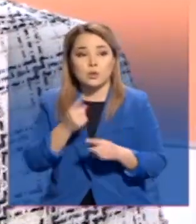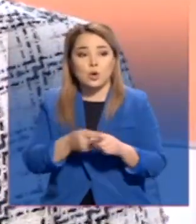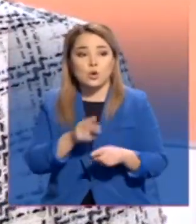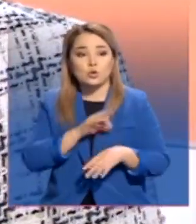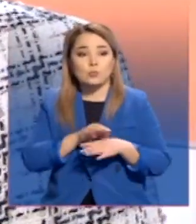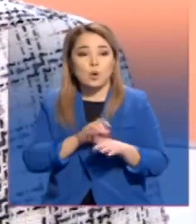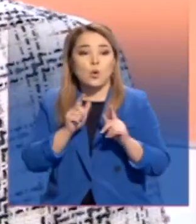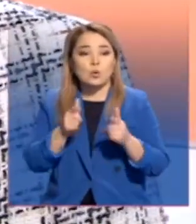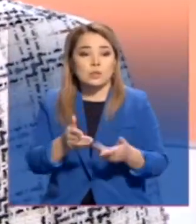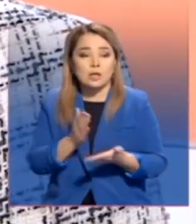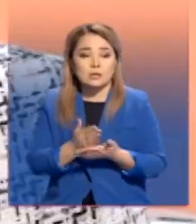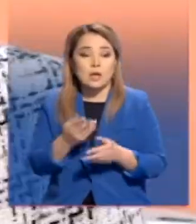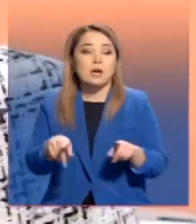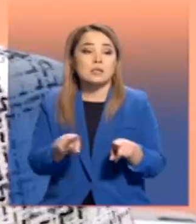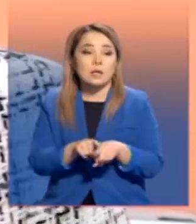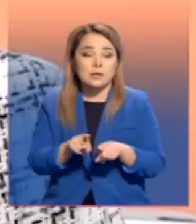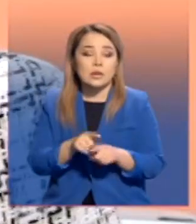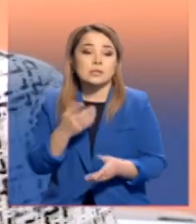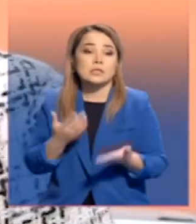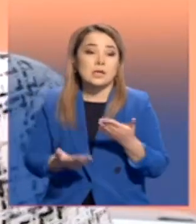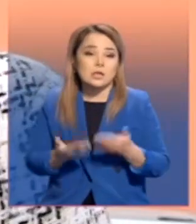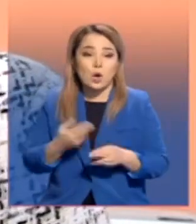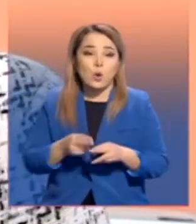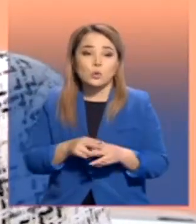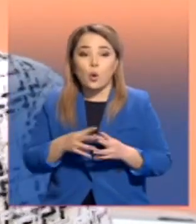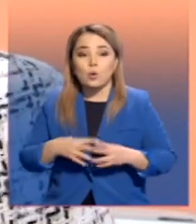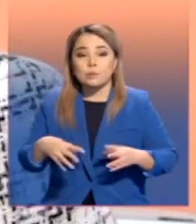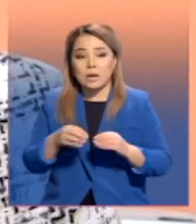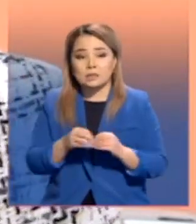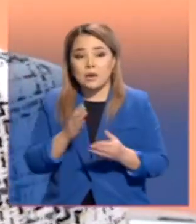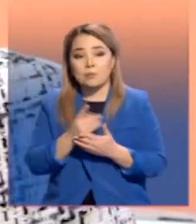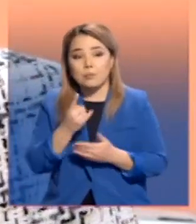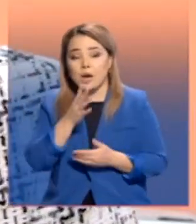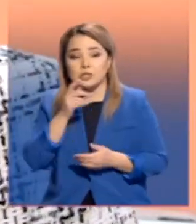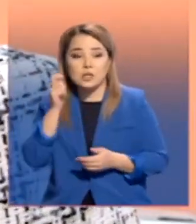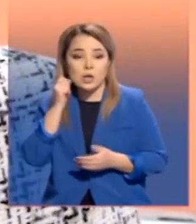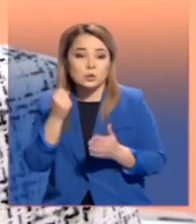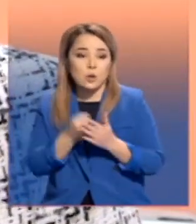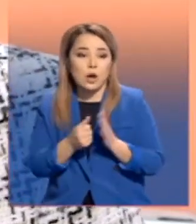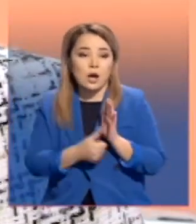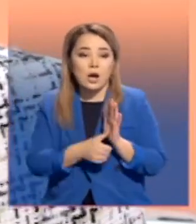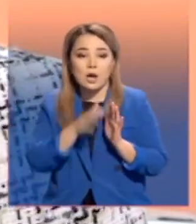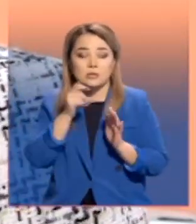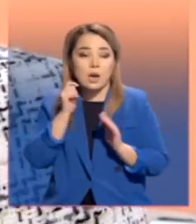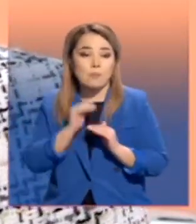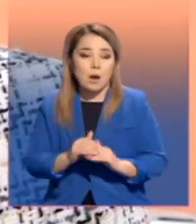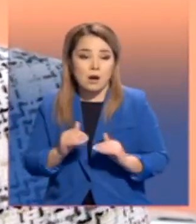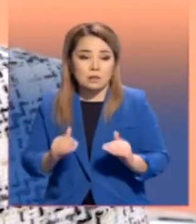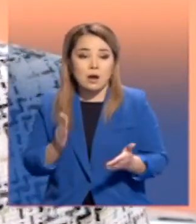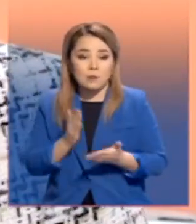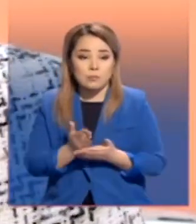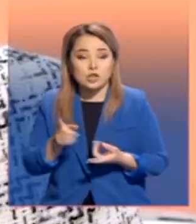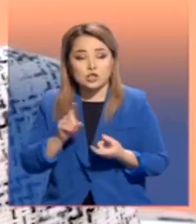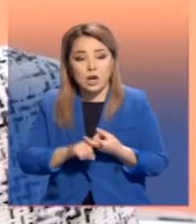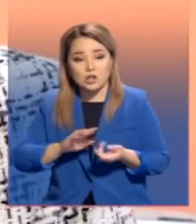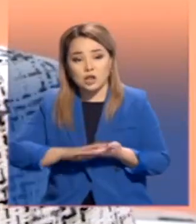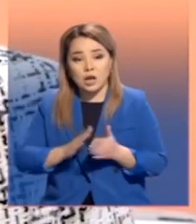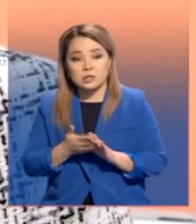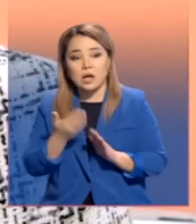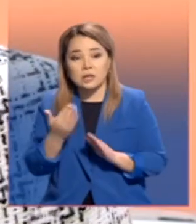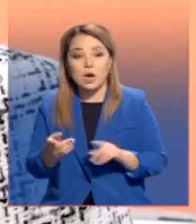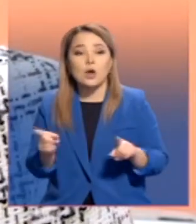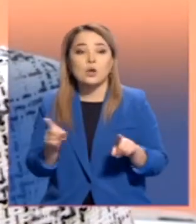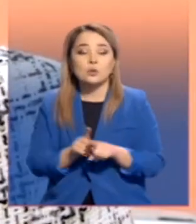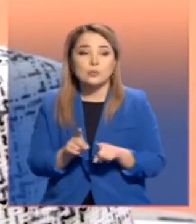жұмысқа орналасу сияқты. Егер отбасы құрамында 1 жастан 6 жасқа дейін балалар болған жағдайда, оларға